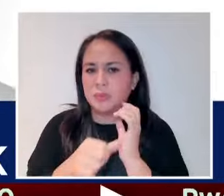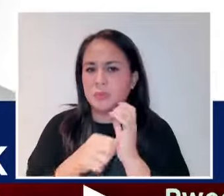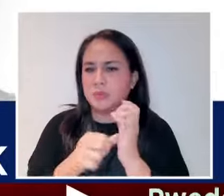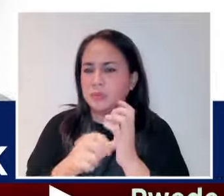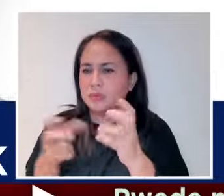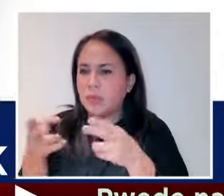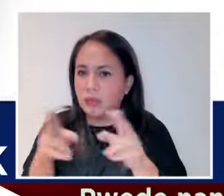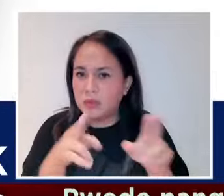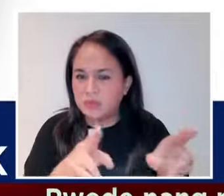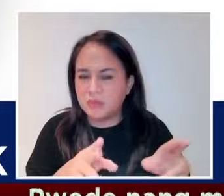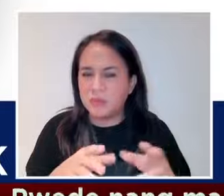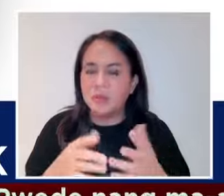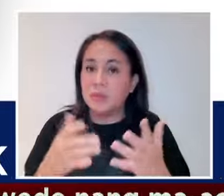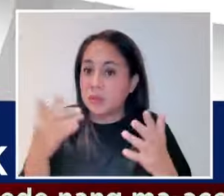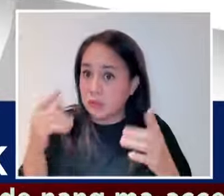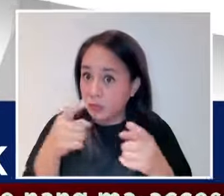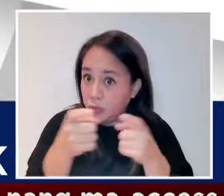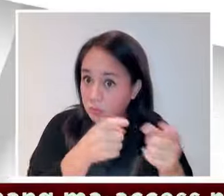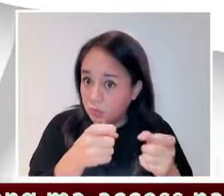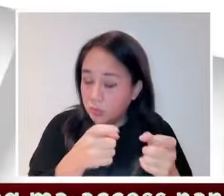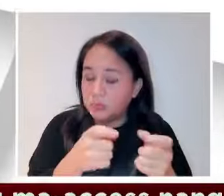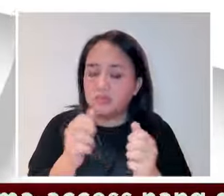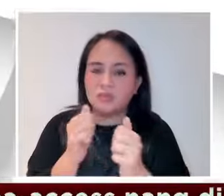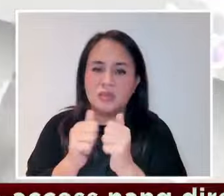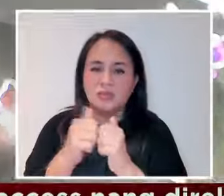na ang outbreak.